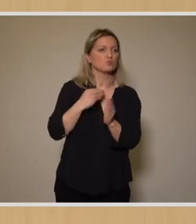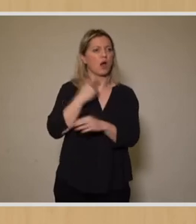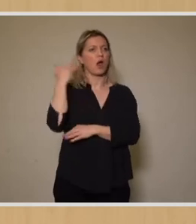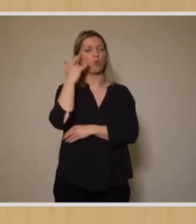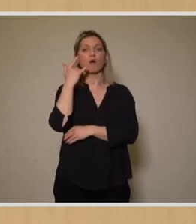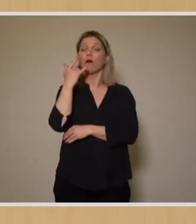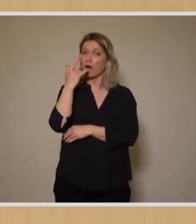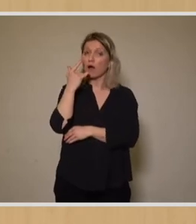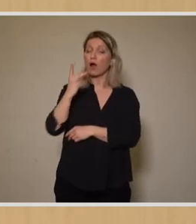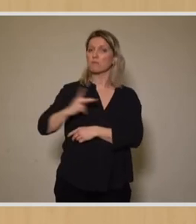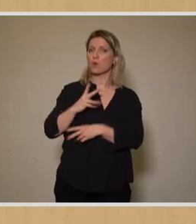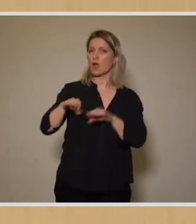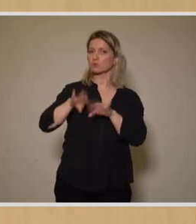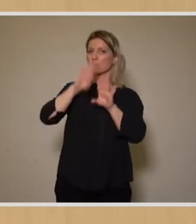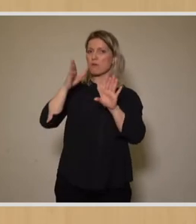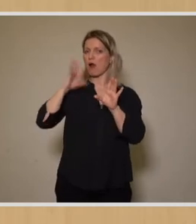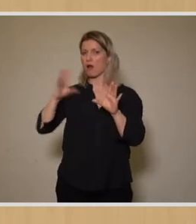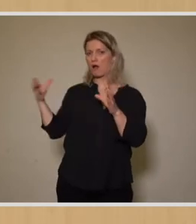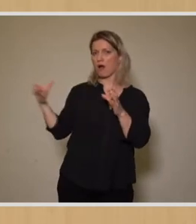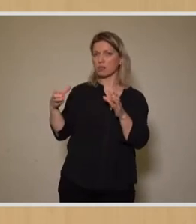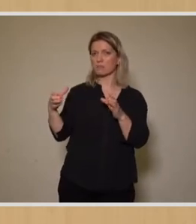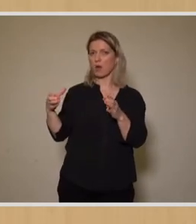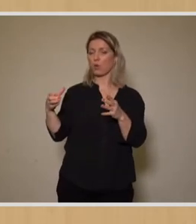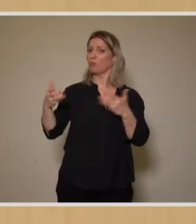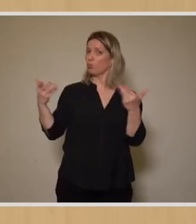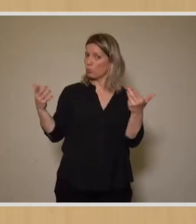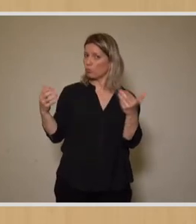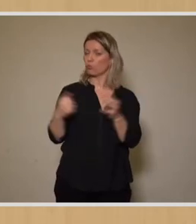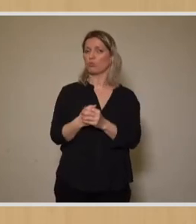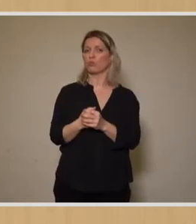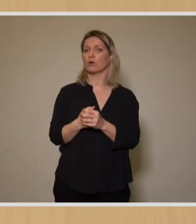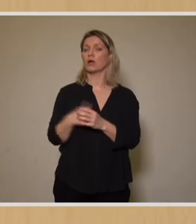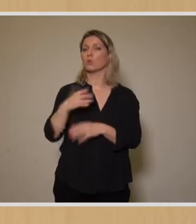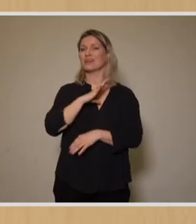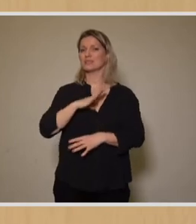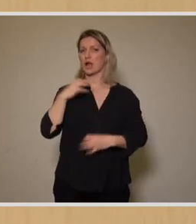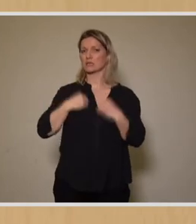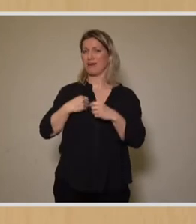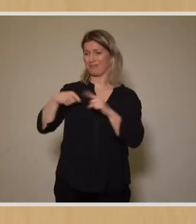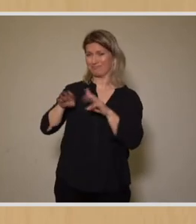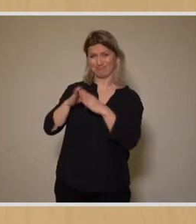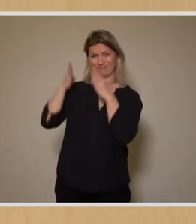Anbau mit einer modernen Schwimmhalle vorzunehmen und aus dem Sachsenbad selbst